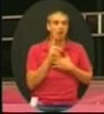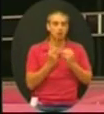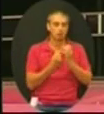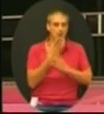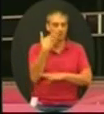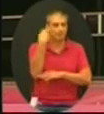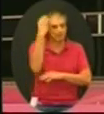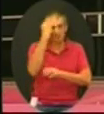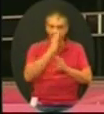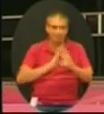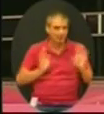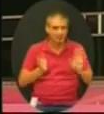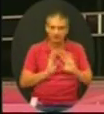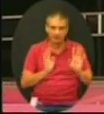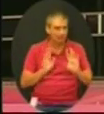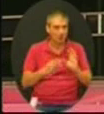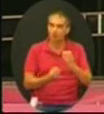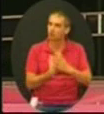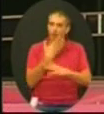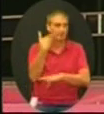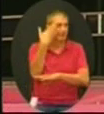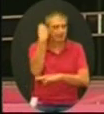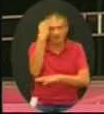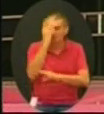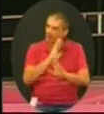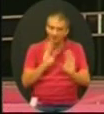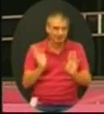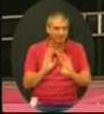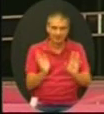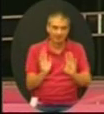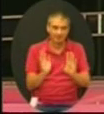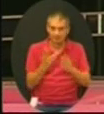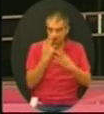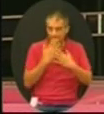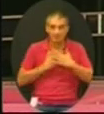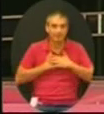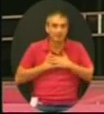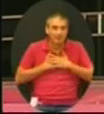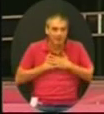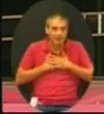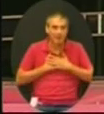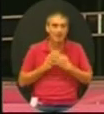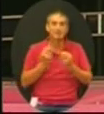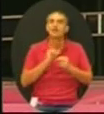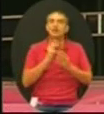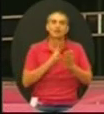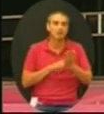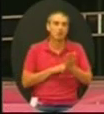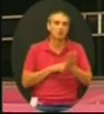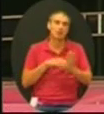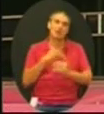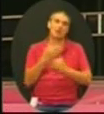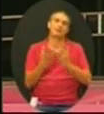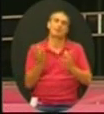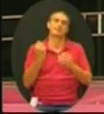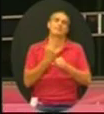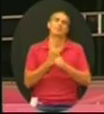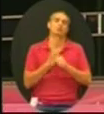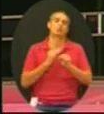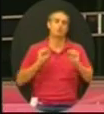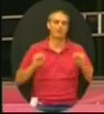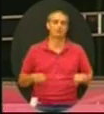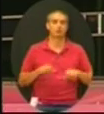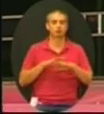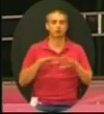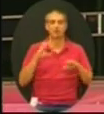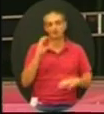מדינה פלסטינאית. לא תוקם פה מדינה פלסטינאית. מבחינתי הדבר הנכון הוא לקדם החלת ריבונות בשטחי C.